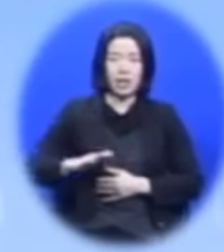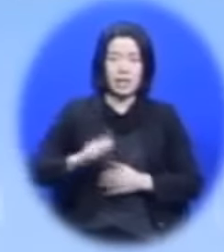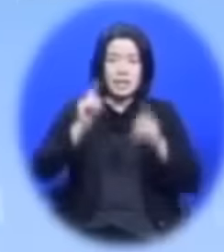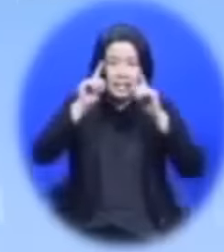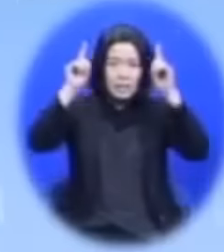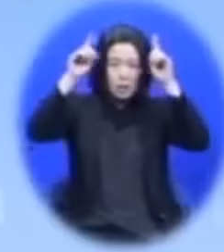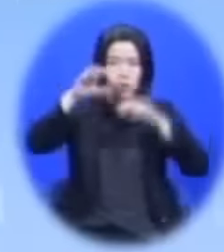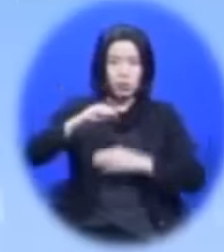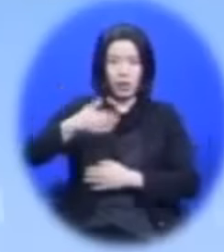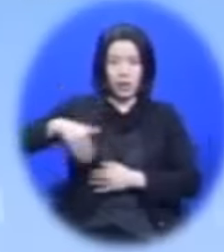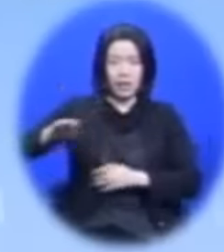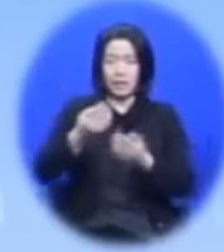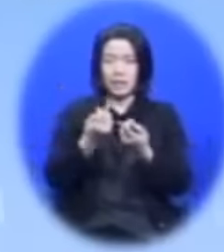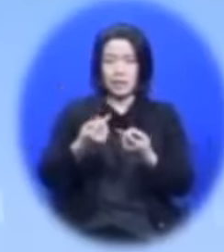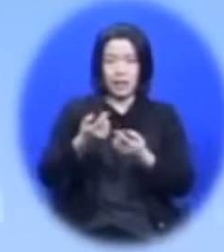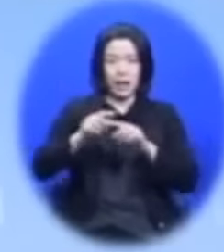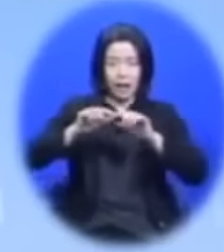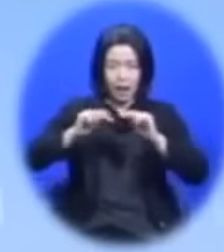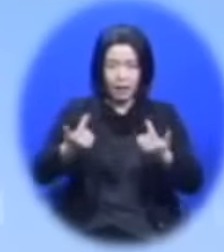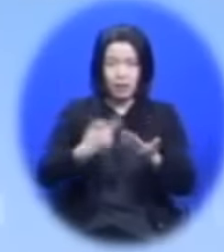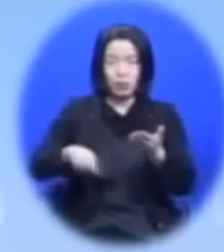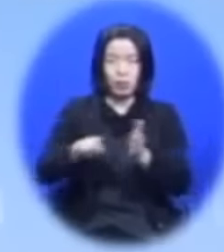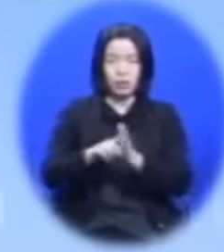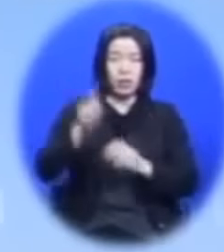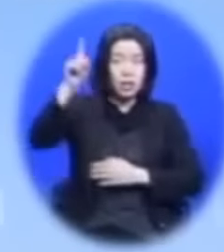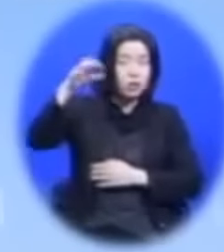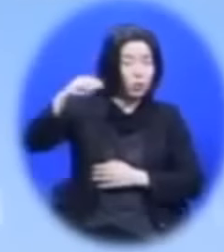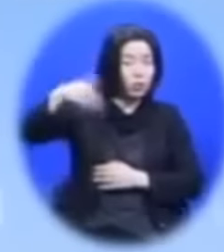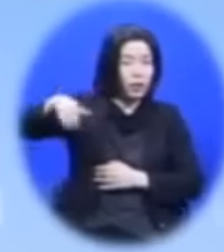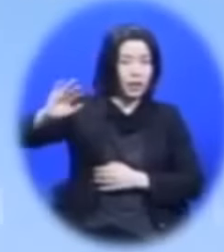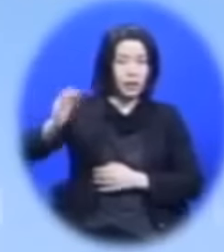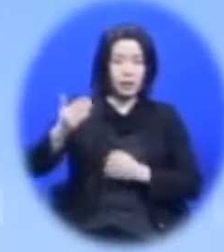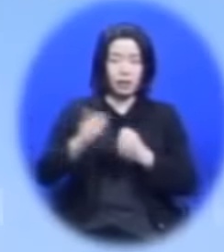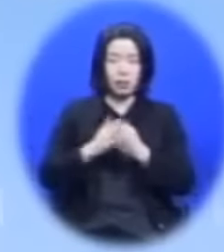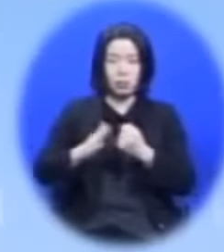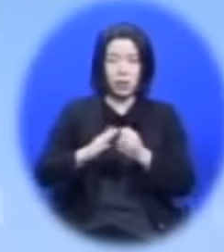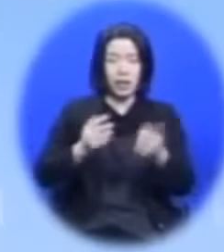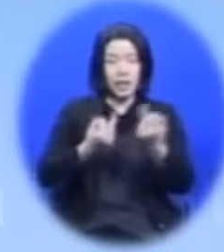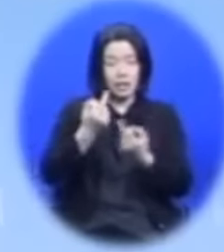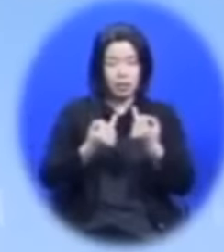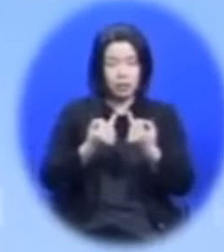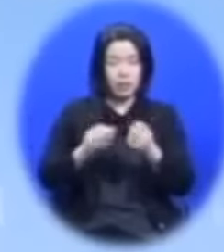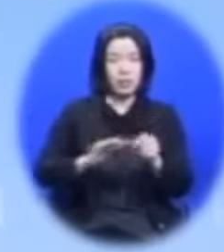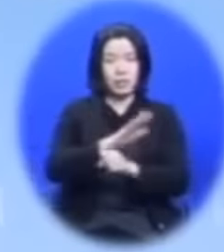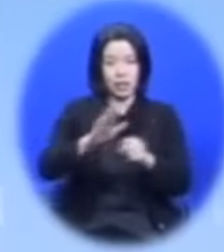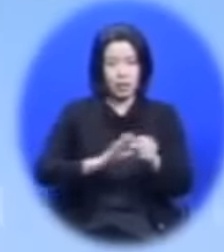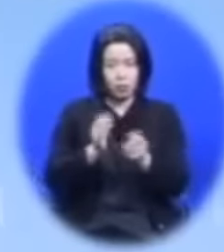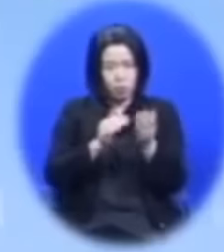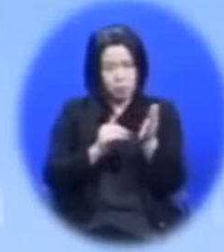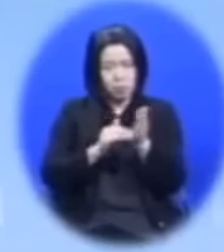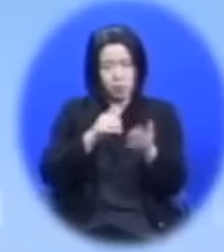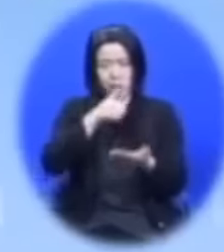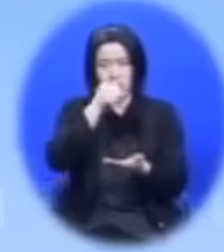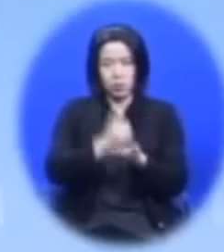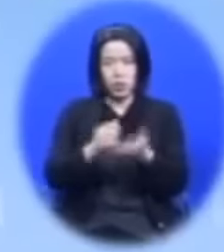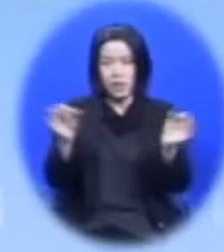가지 않으려고 천국에 가야 되니까 우리가 형제를 사랑해야 되고 또 은밀한 죄를 청산해야 되는